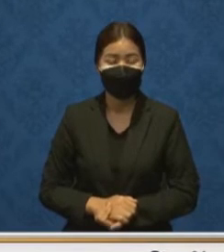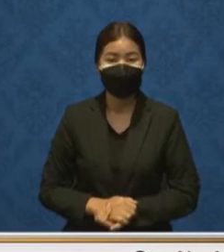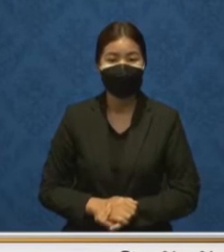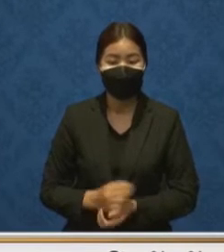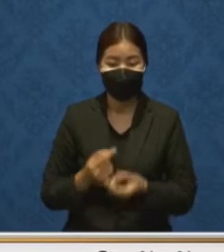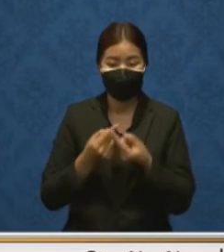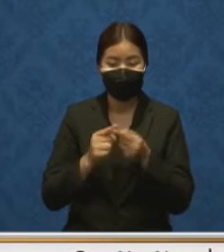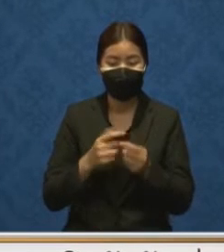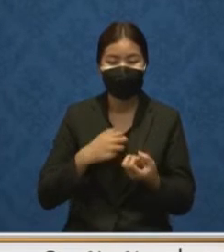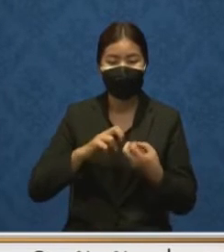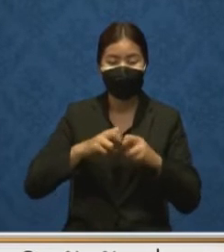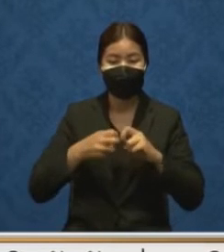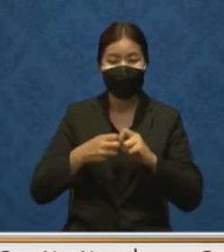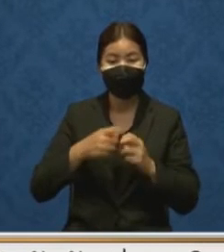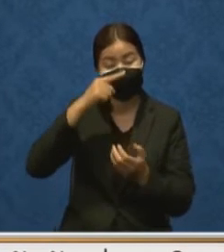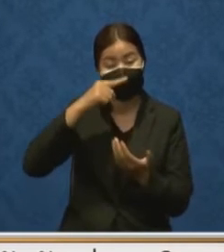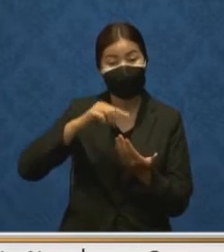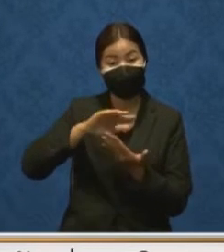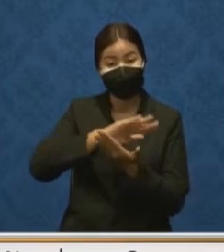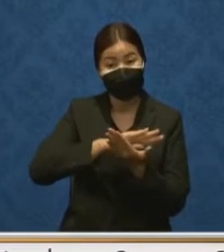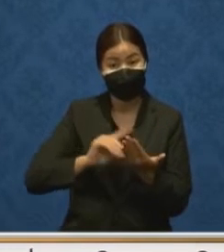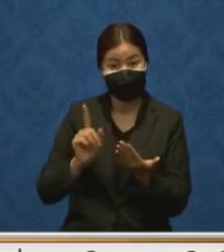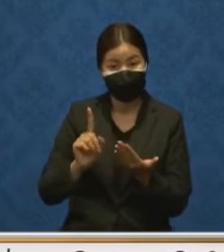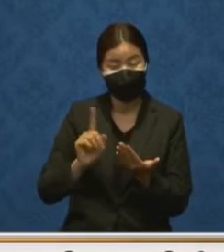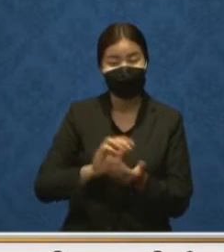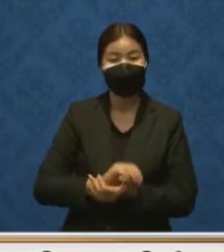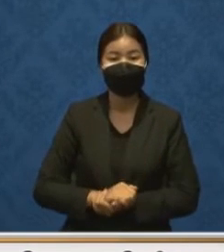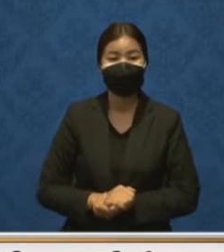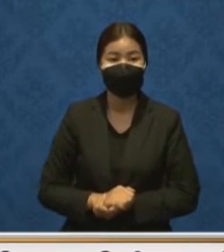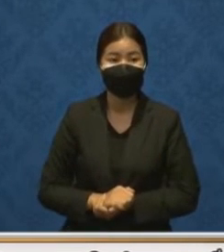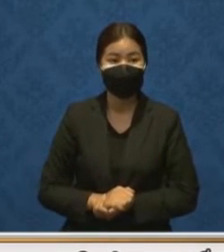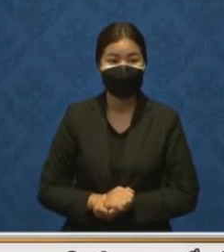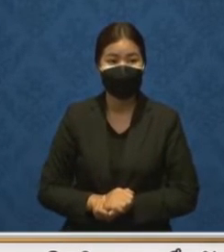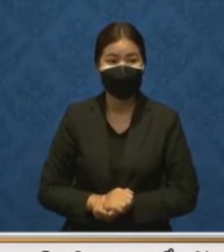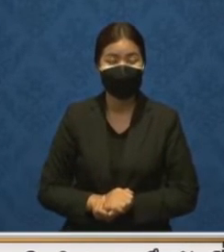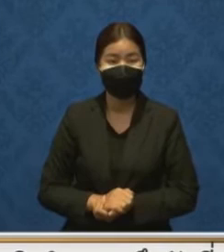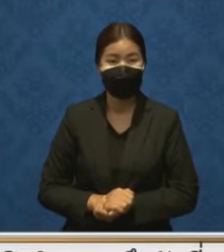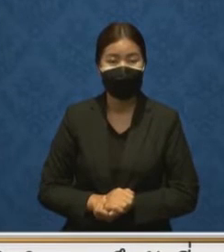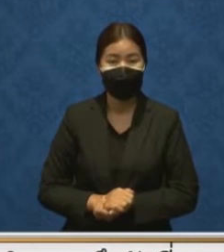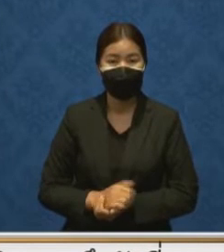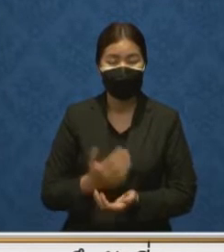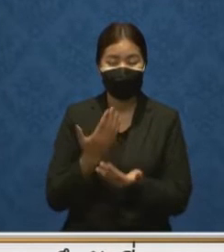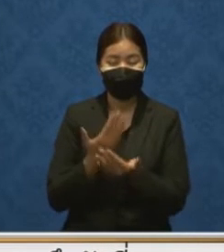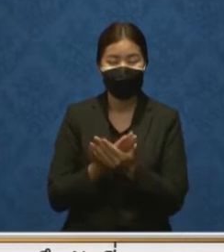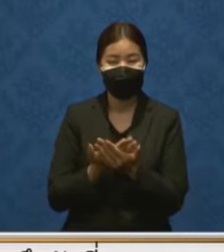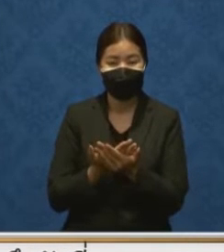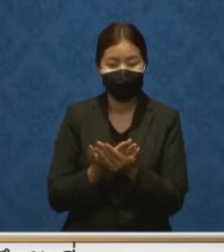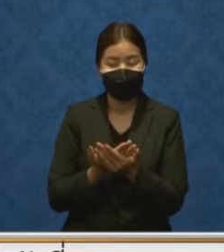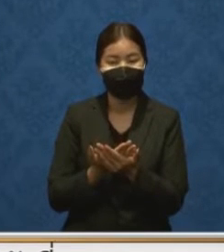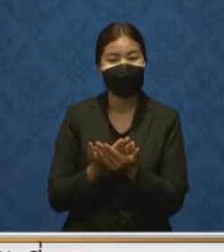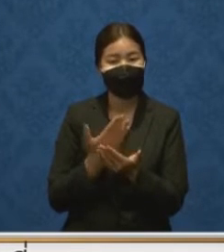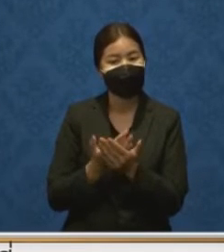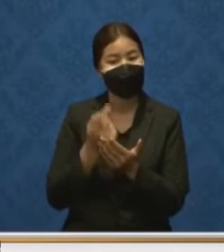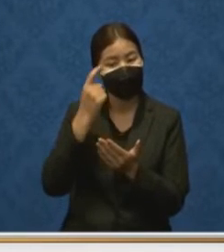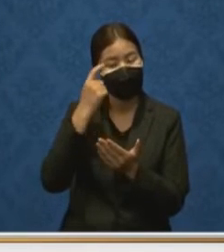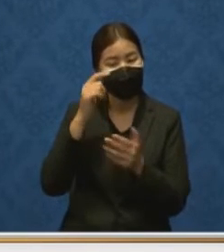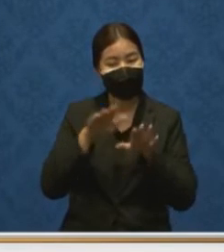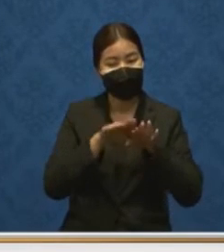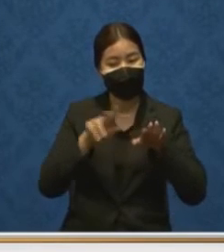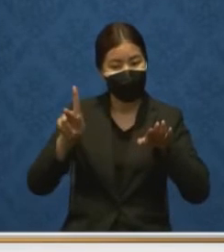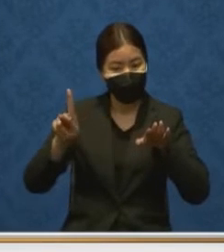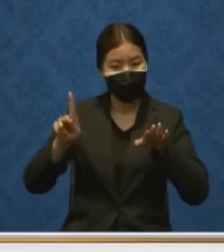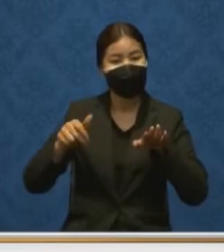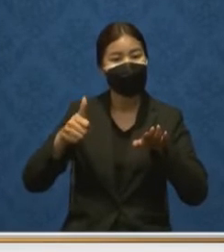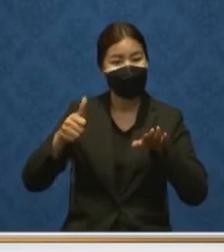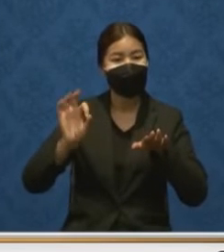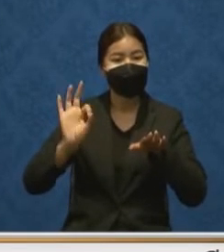เทศไยผมขอออนิยกกรับเรีท่ประฐานกรับว่าก็ถือว่าตัเลขเงิเฟ้ออยู่ในเกรณ์ที่ดี